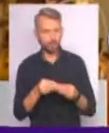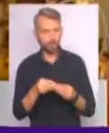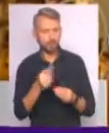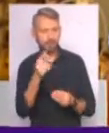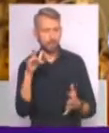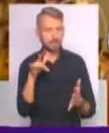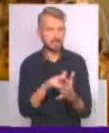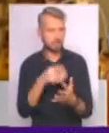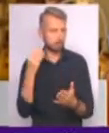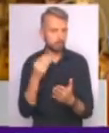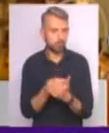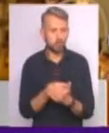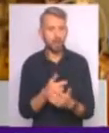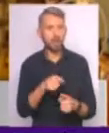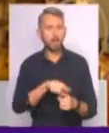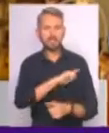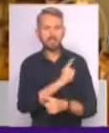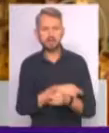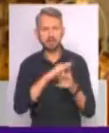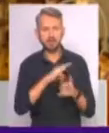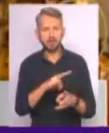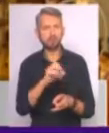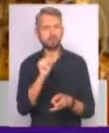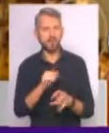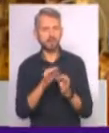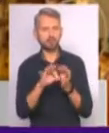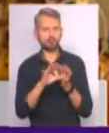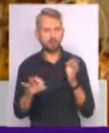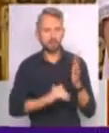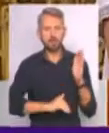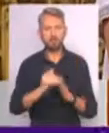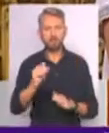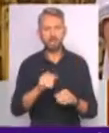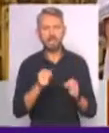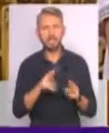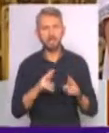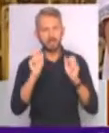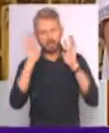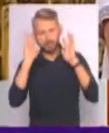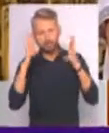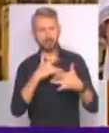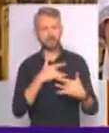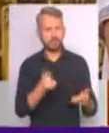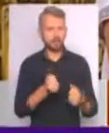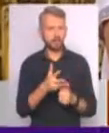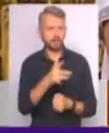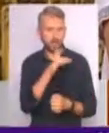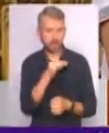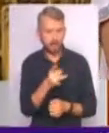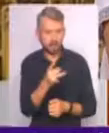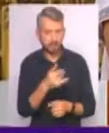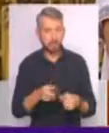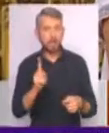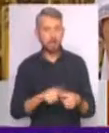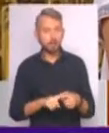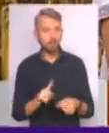Это катастрофическим образом влияет на сосуды. Повышает риски инсультов и инфарктов в несколько раз. Поэтому нормы